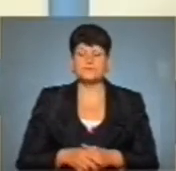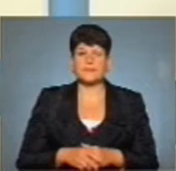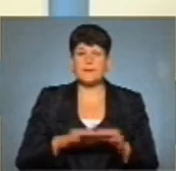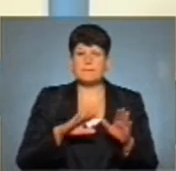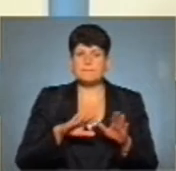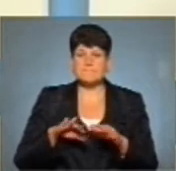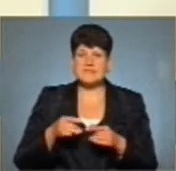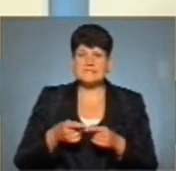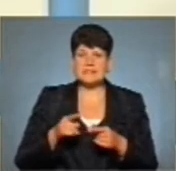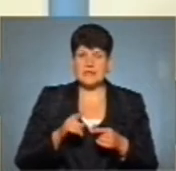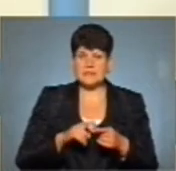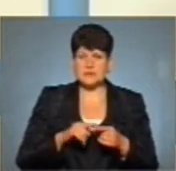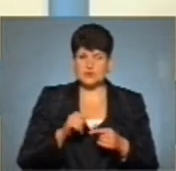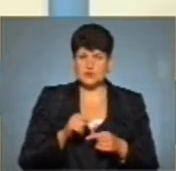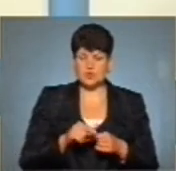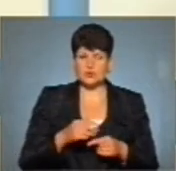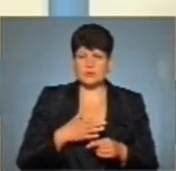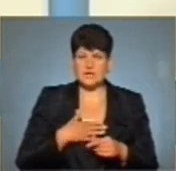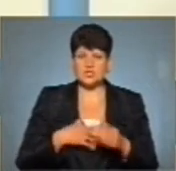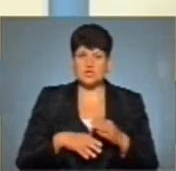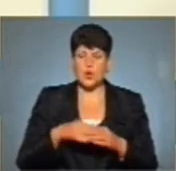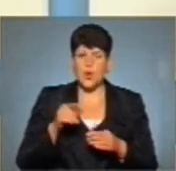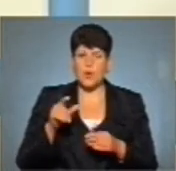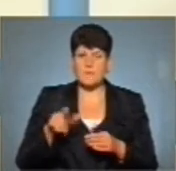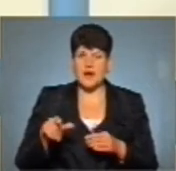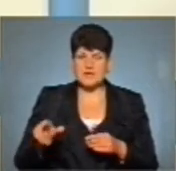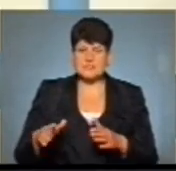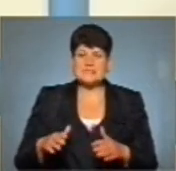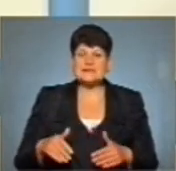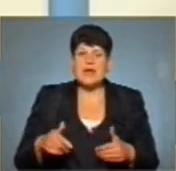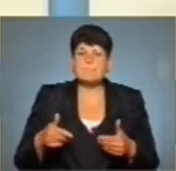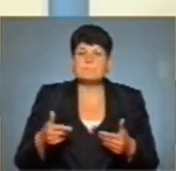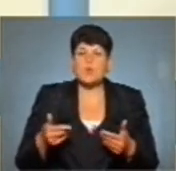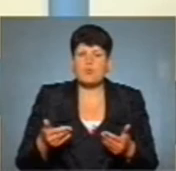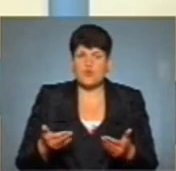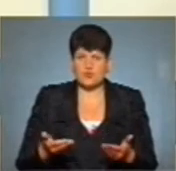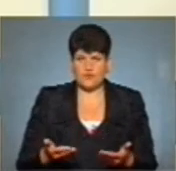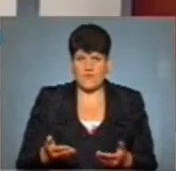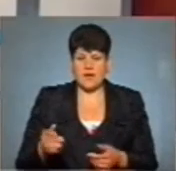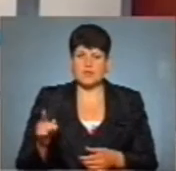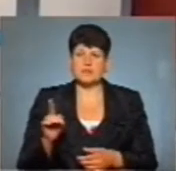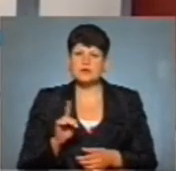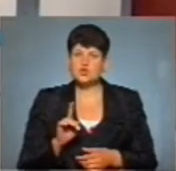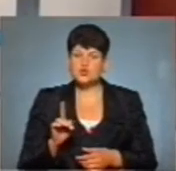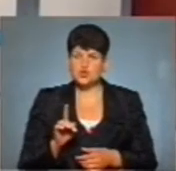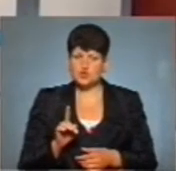Після цього наші обранці запланували, що